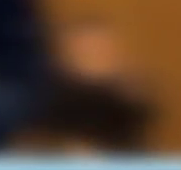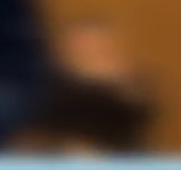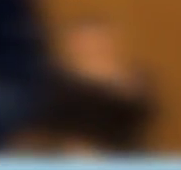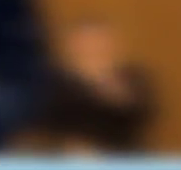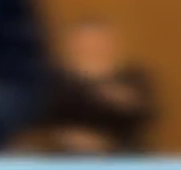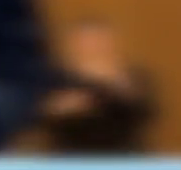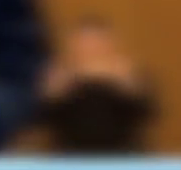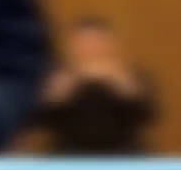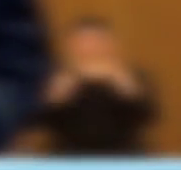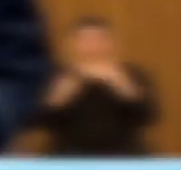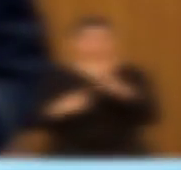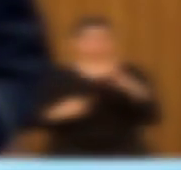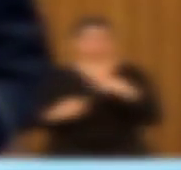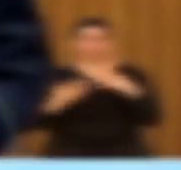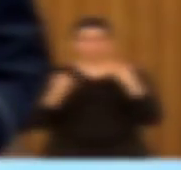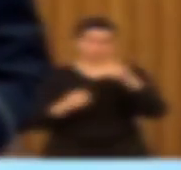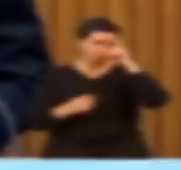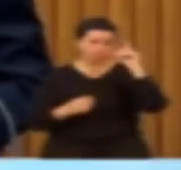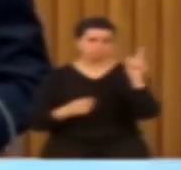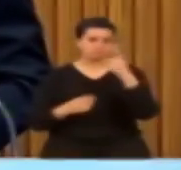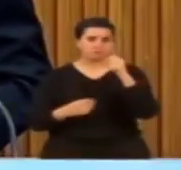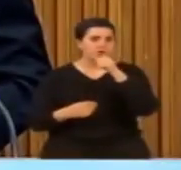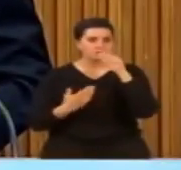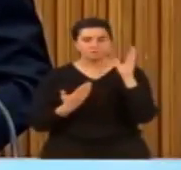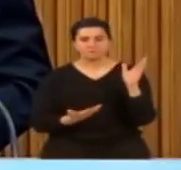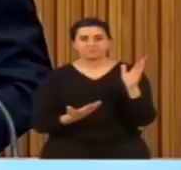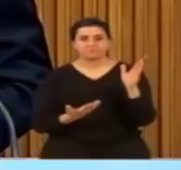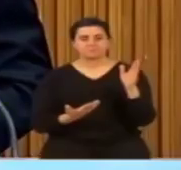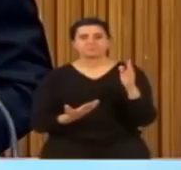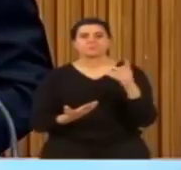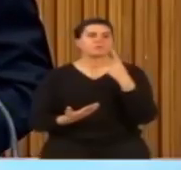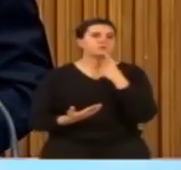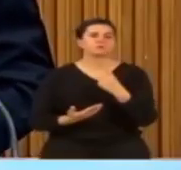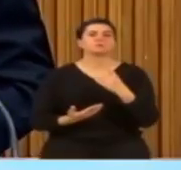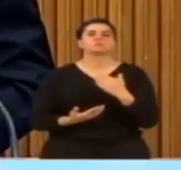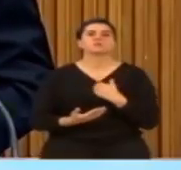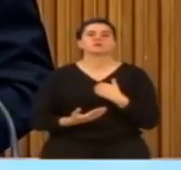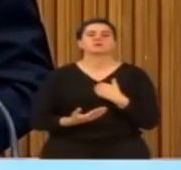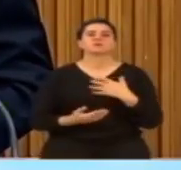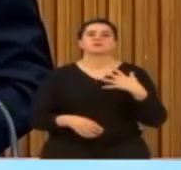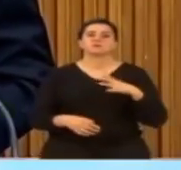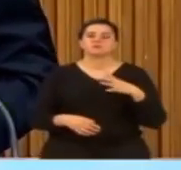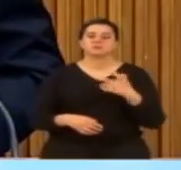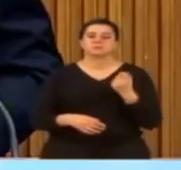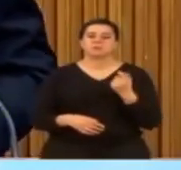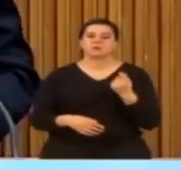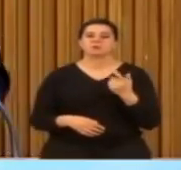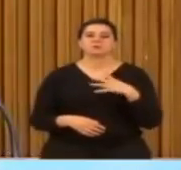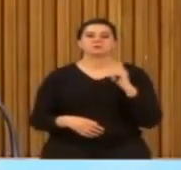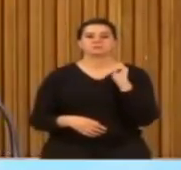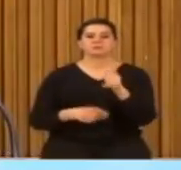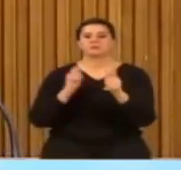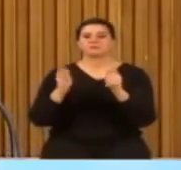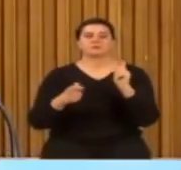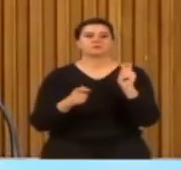öyle bir yetkiye sahip oldu ki tek adam rejimi. Efendim diyor, ben istediğim parayı istediğime veririm